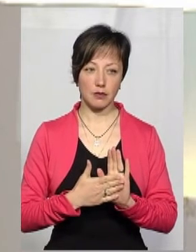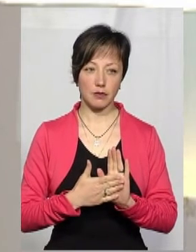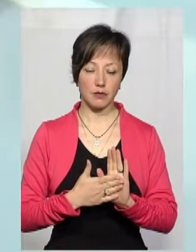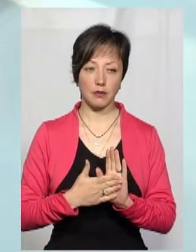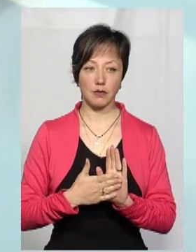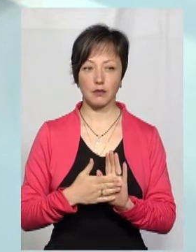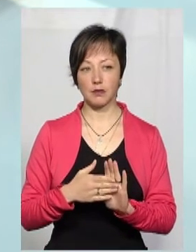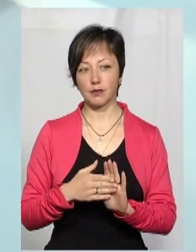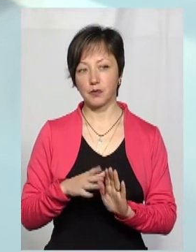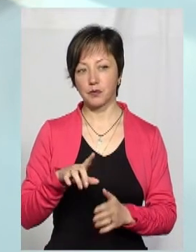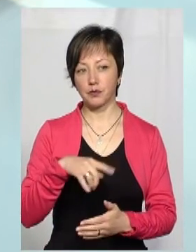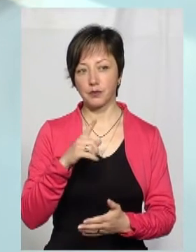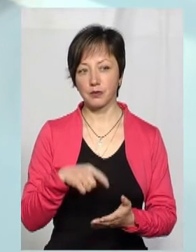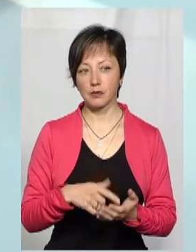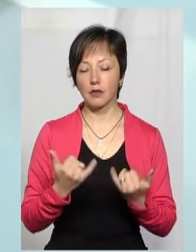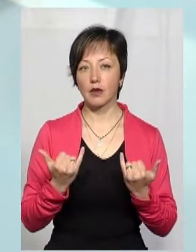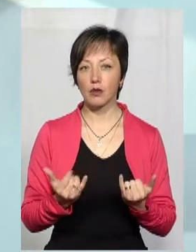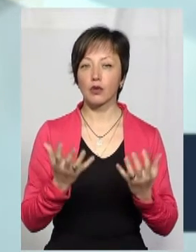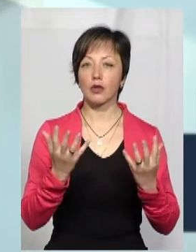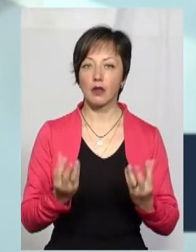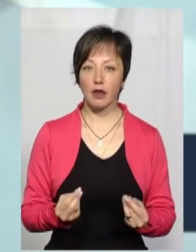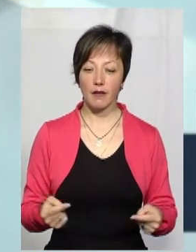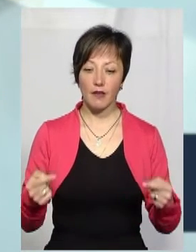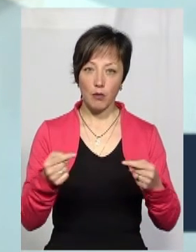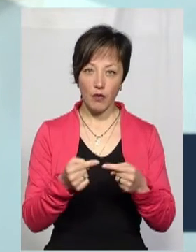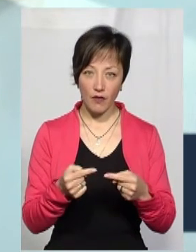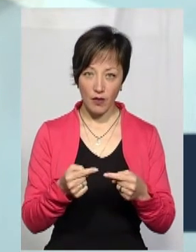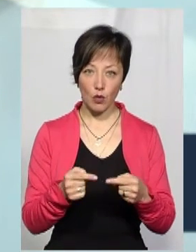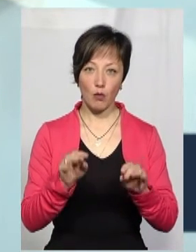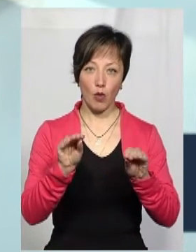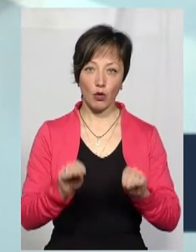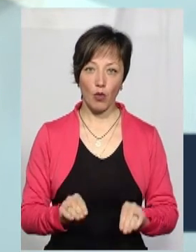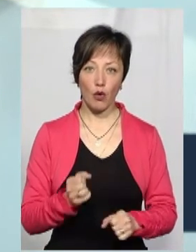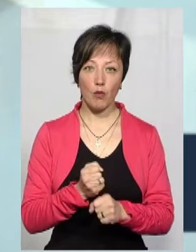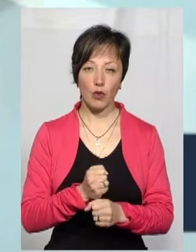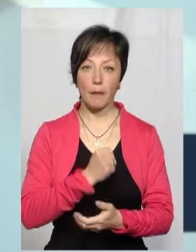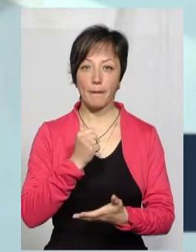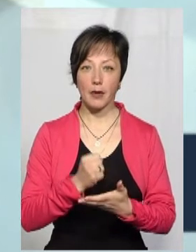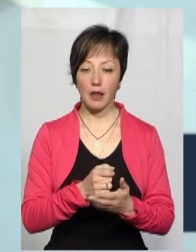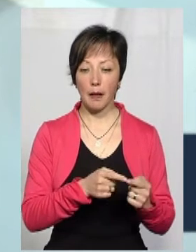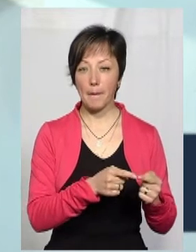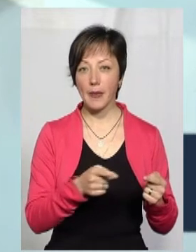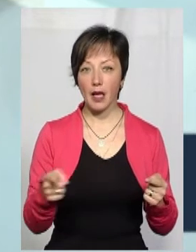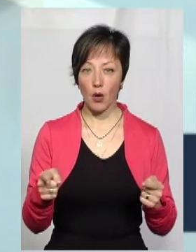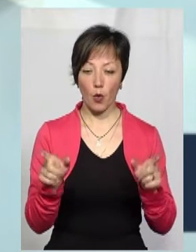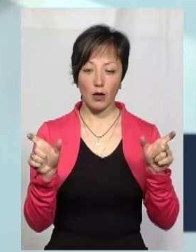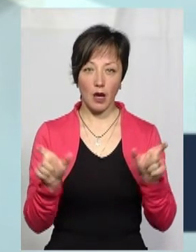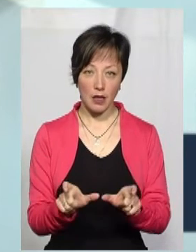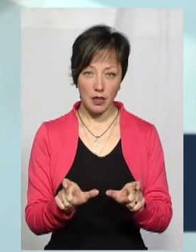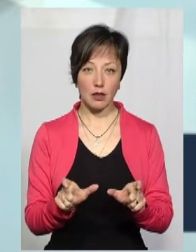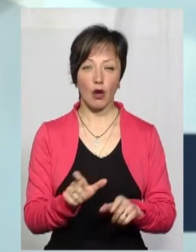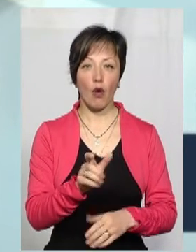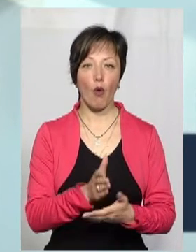обслуговуєте? Ну, на сьогоднішній день, відповідно до тих внутрішніх протоколів роботи, які були прийняті на період карантину, все